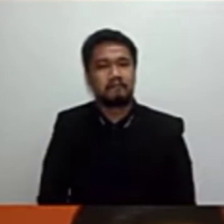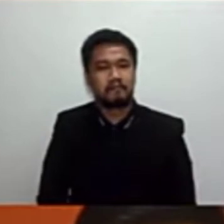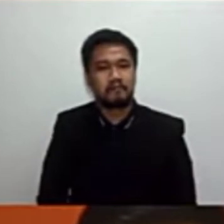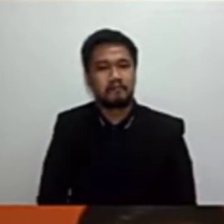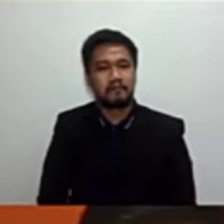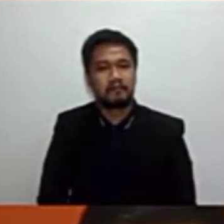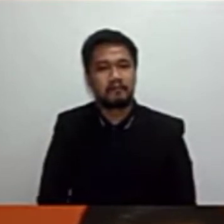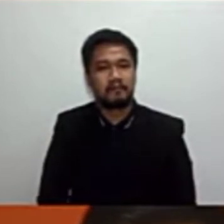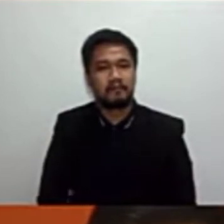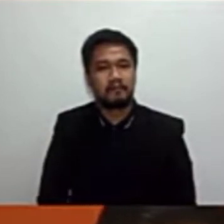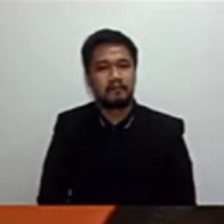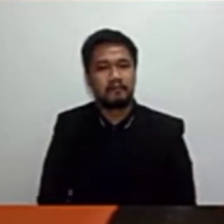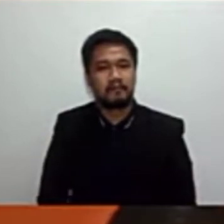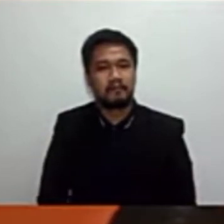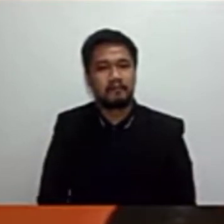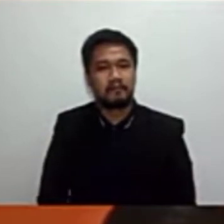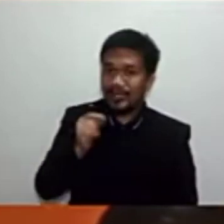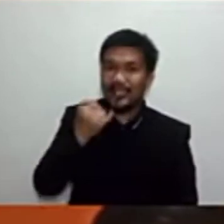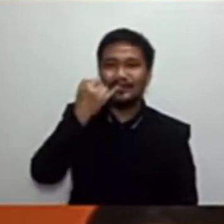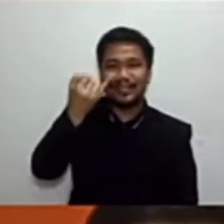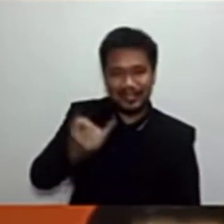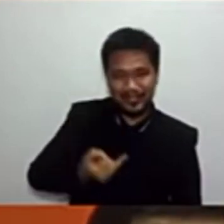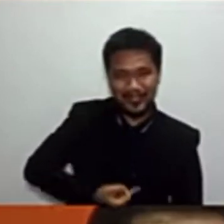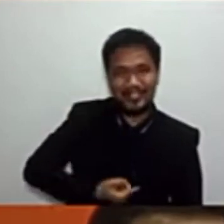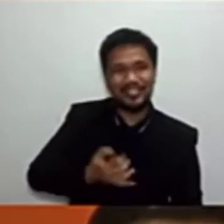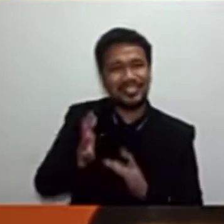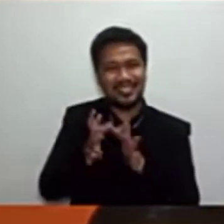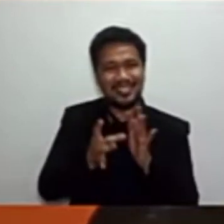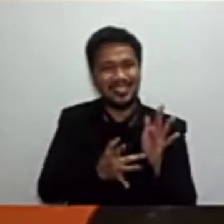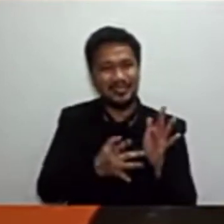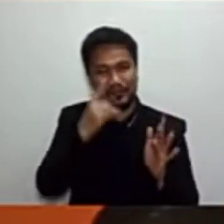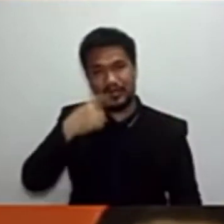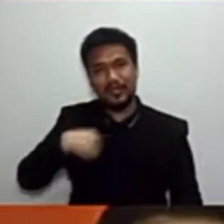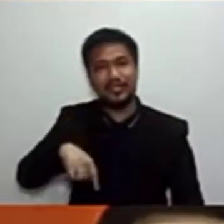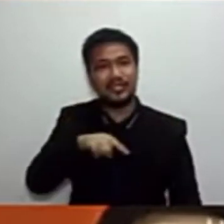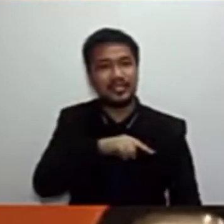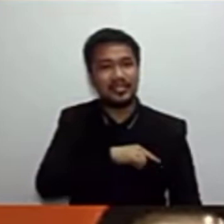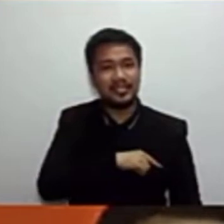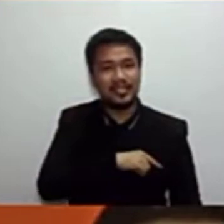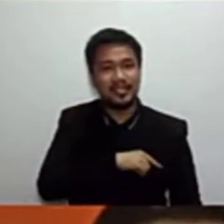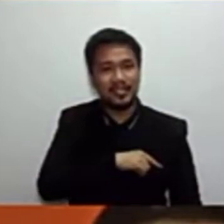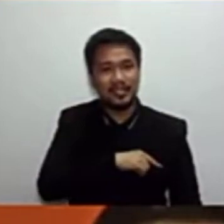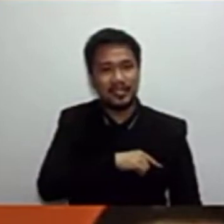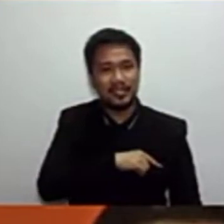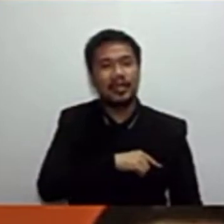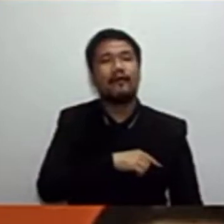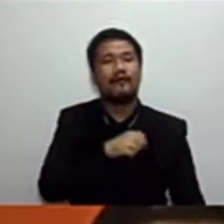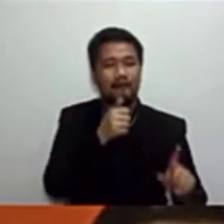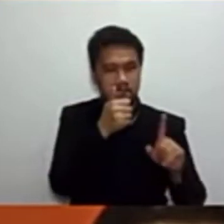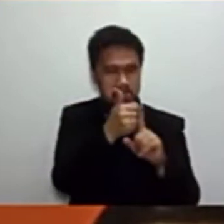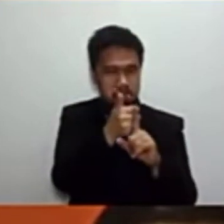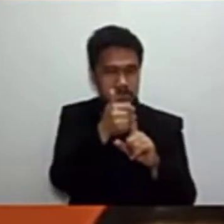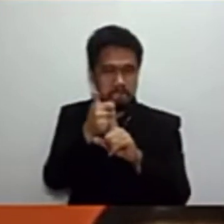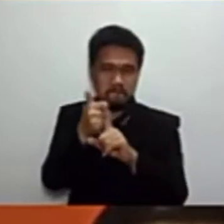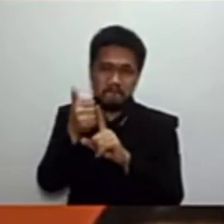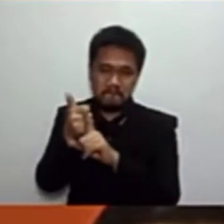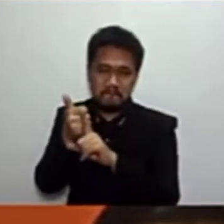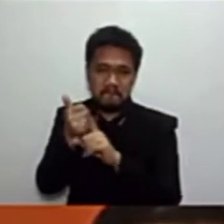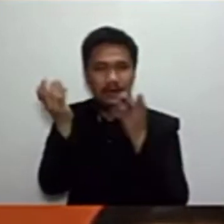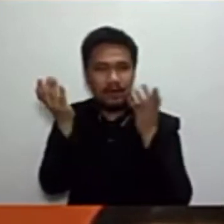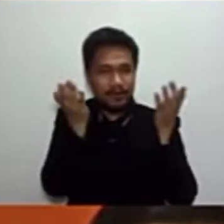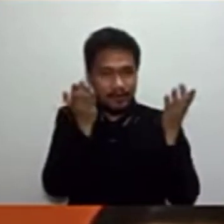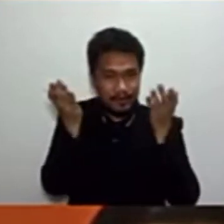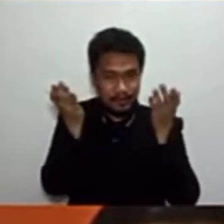Ang paanyaya ni Jesus, basta maglingkod. May